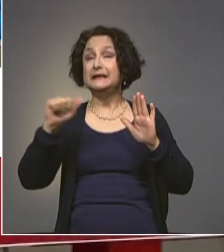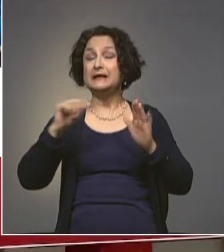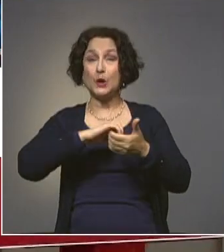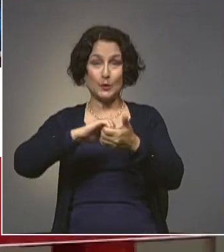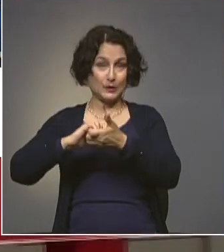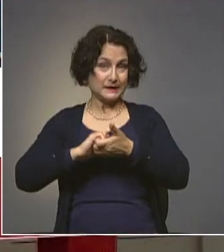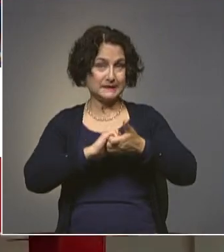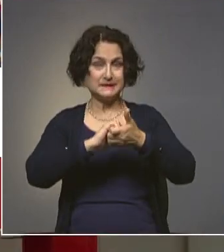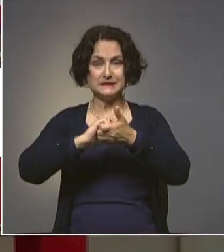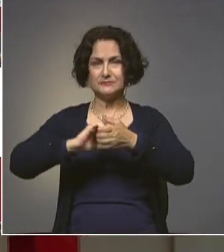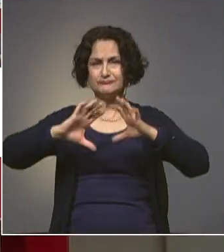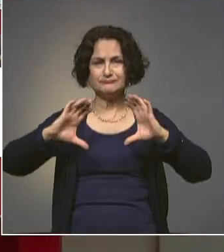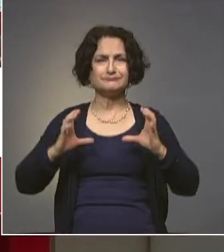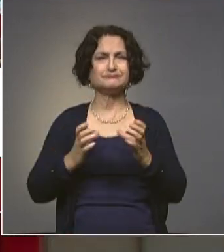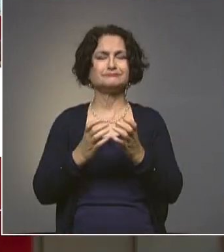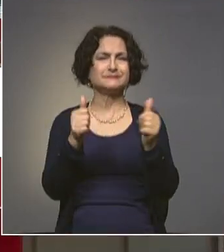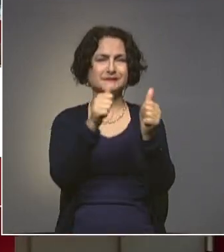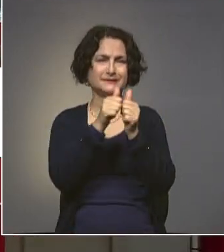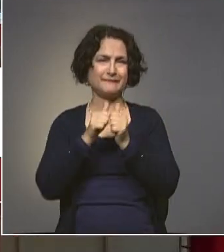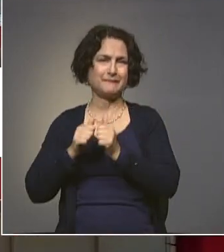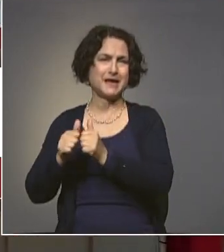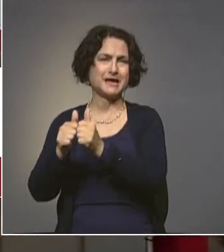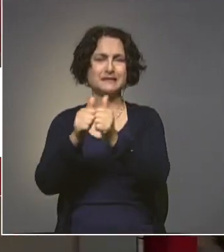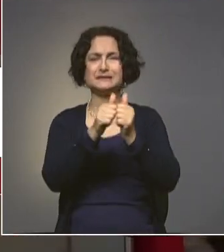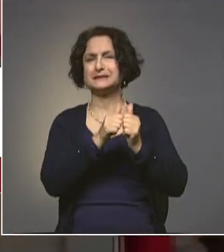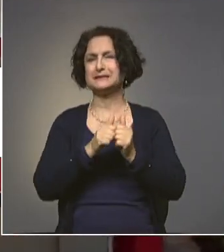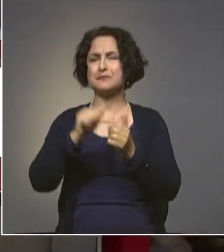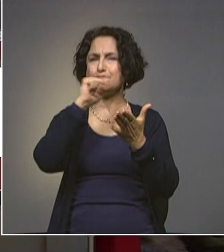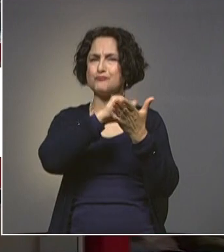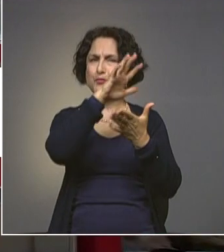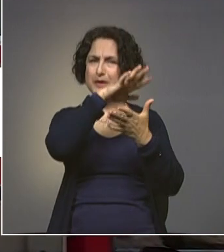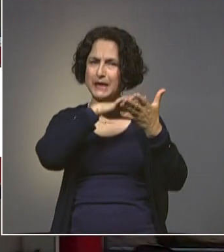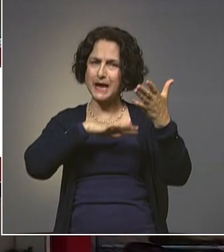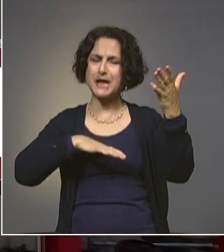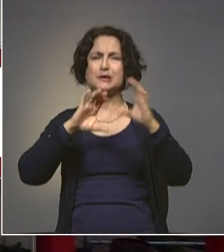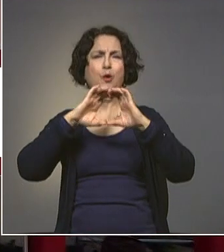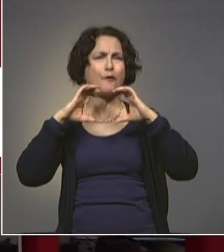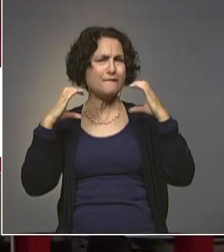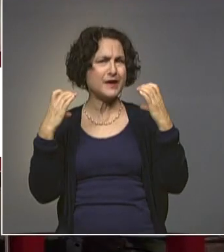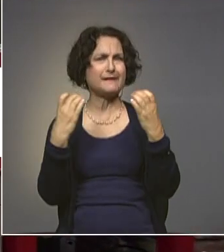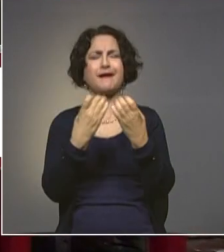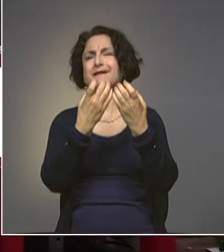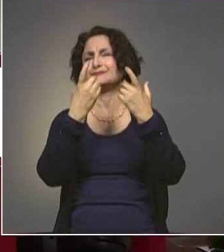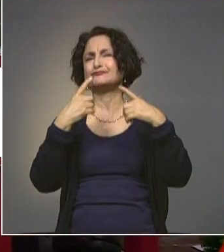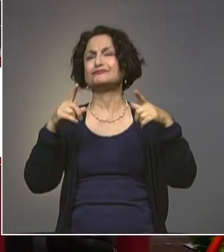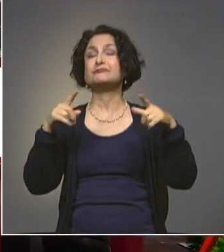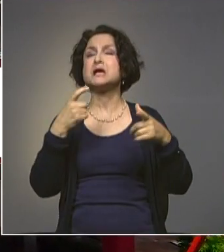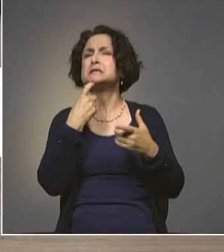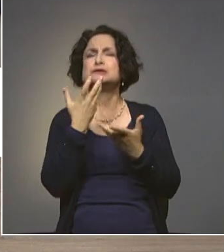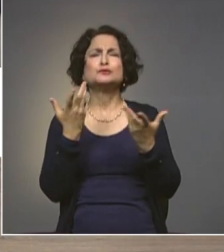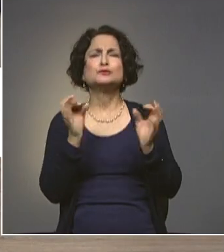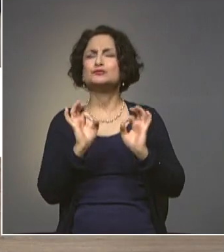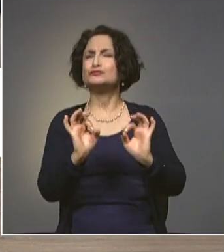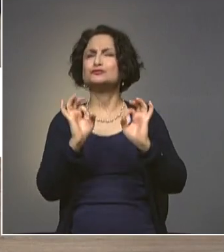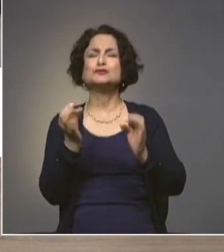организиране на съвместни конференции, съвместни публикации в сферата на аграрните науки и биотехнологиите.